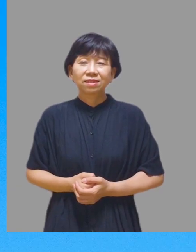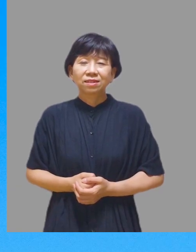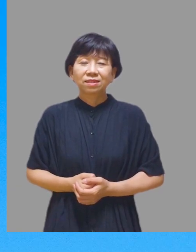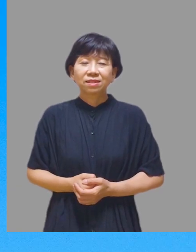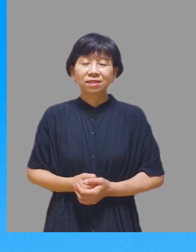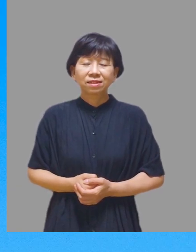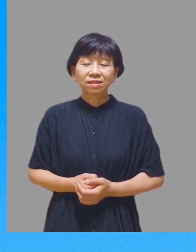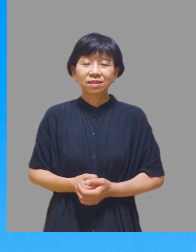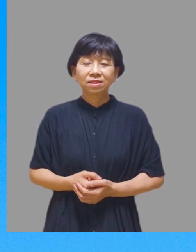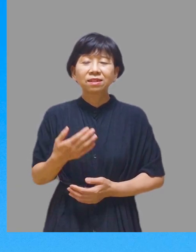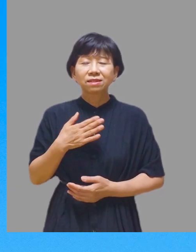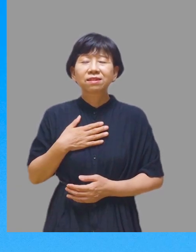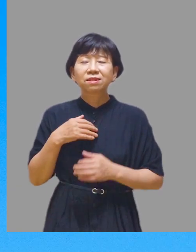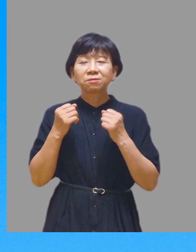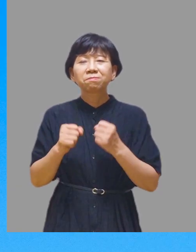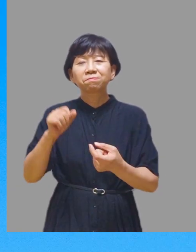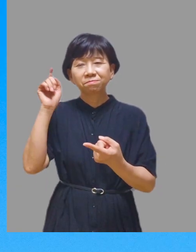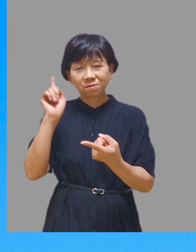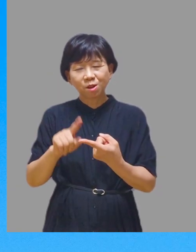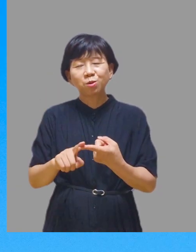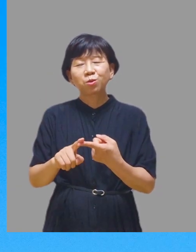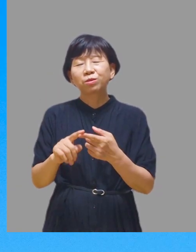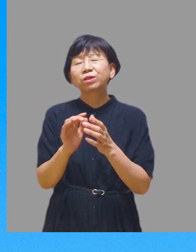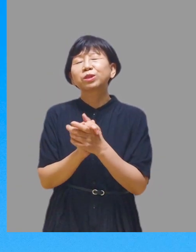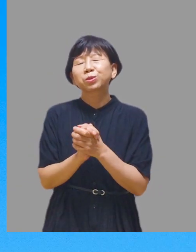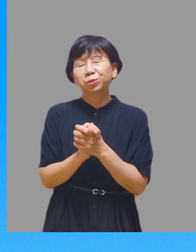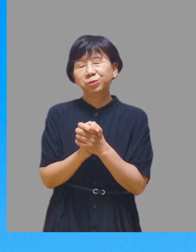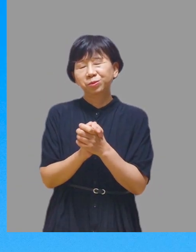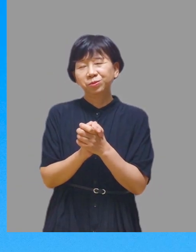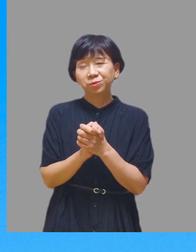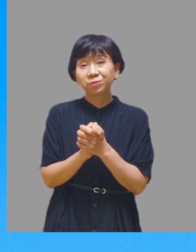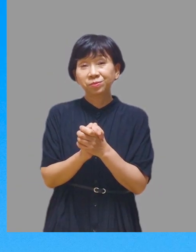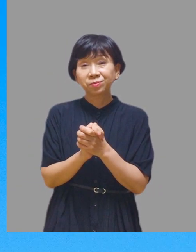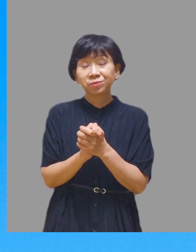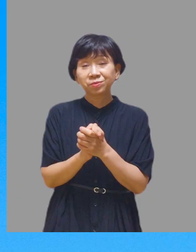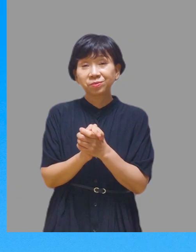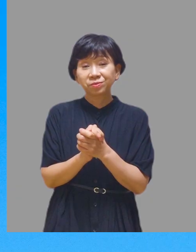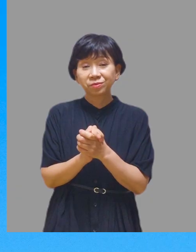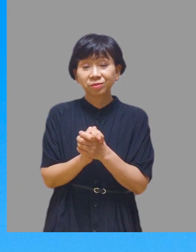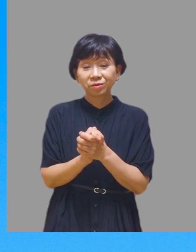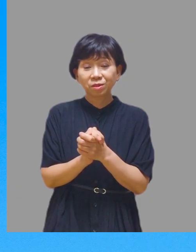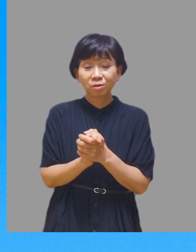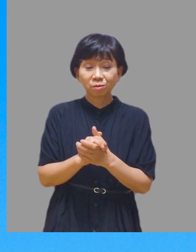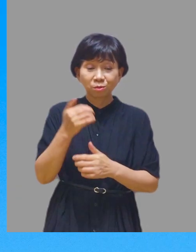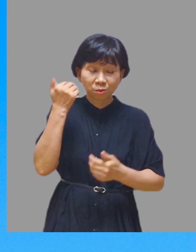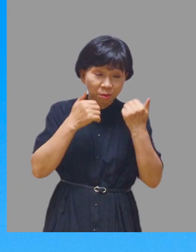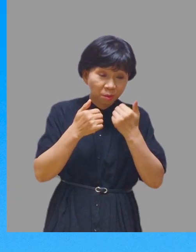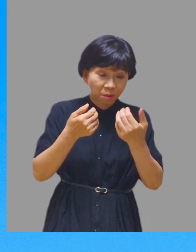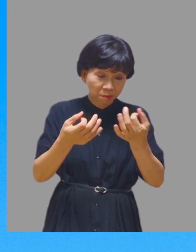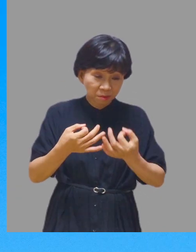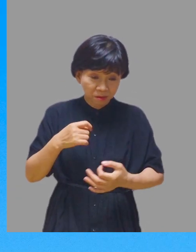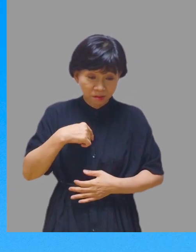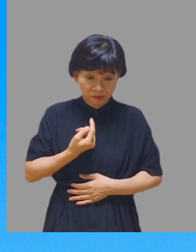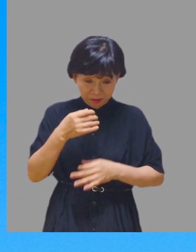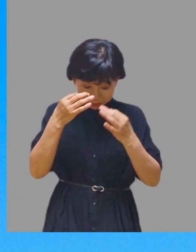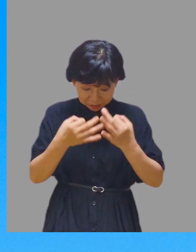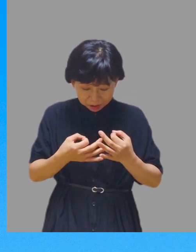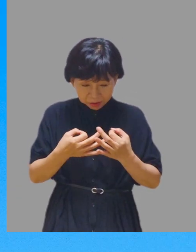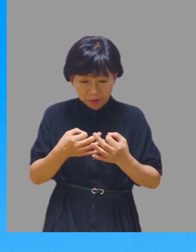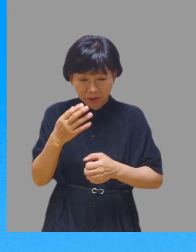있는 그 자리에서 누가 봐도 기도하는 사람, 누가 봐도 신실한 사람, 누가